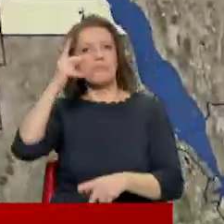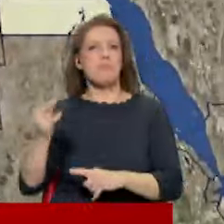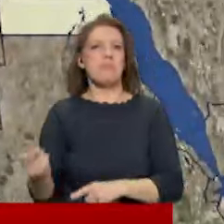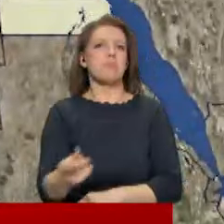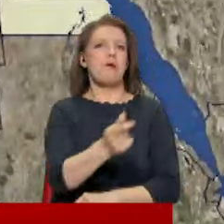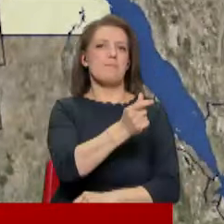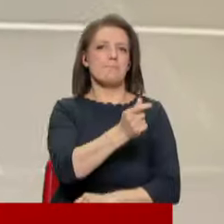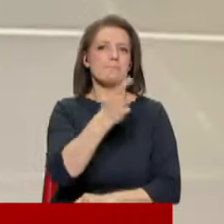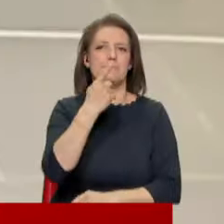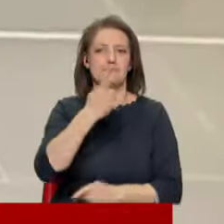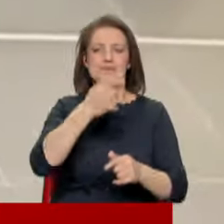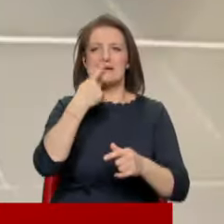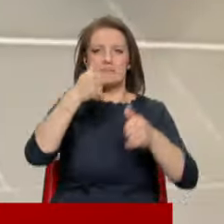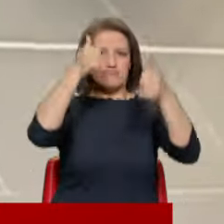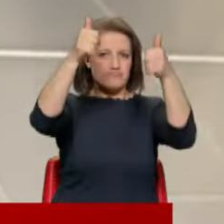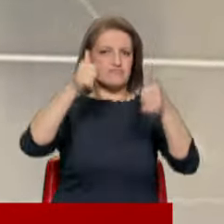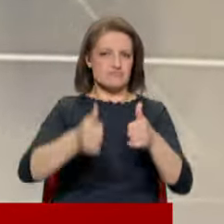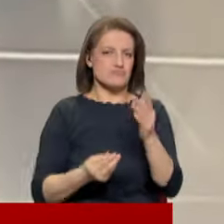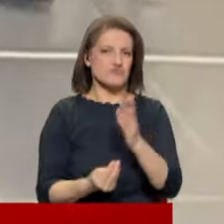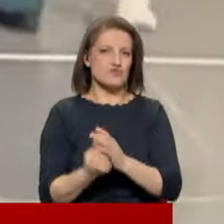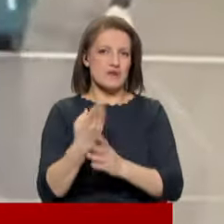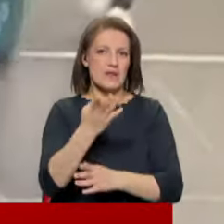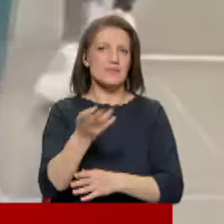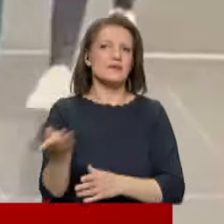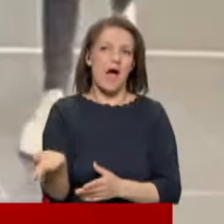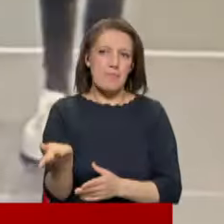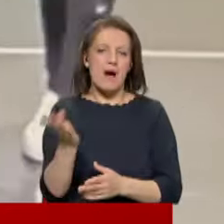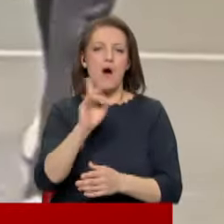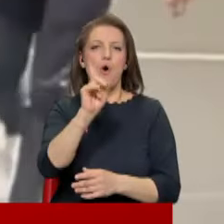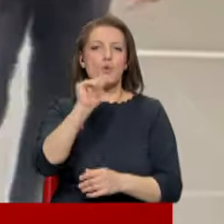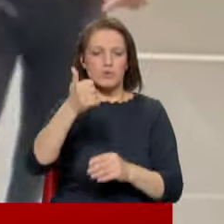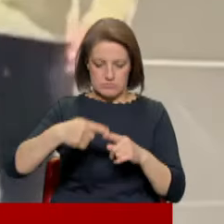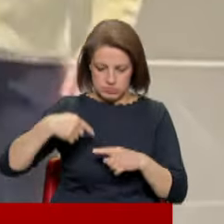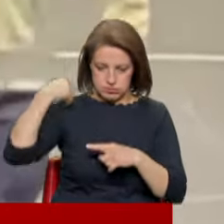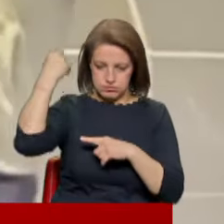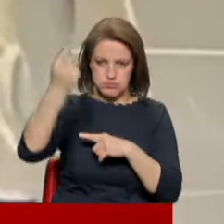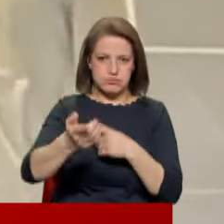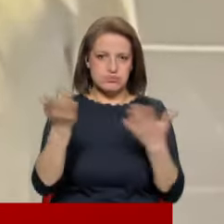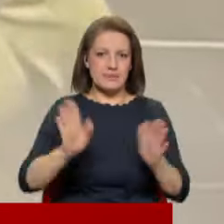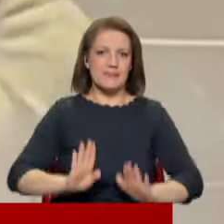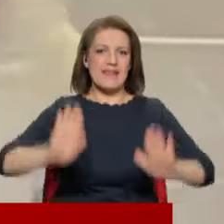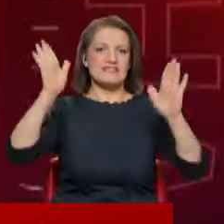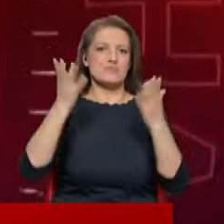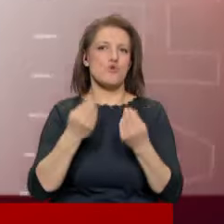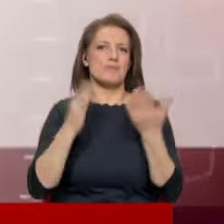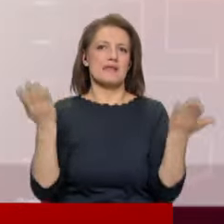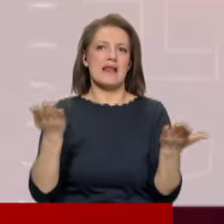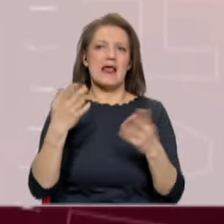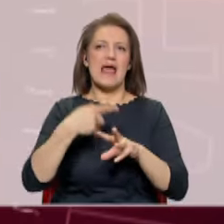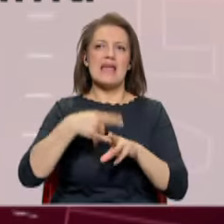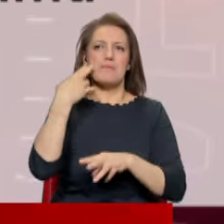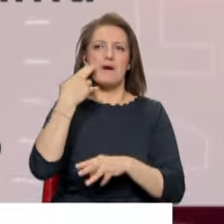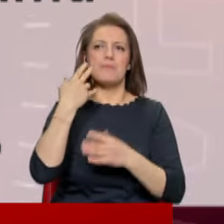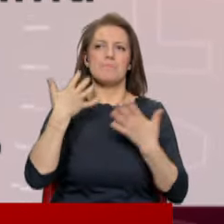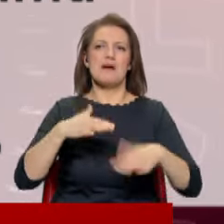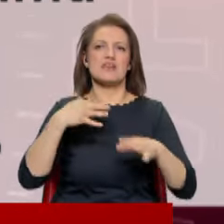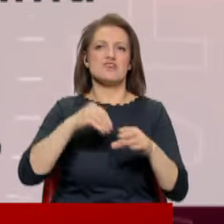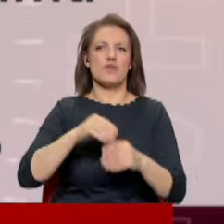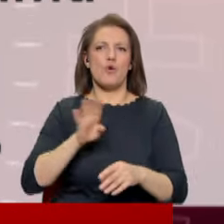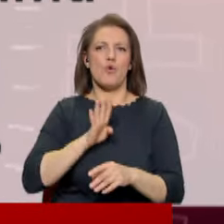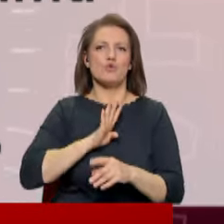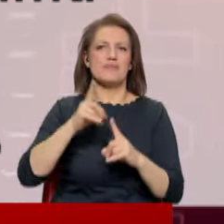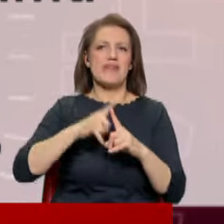kaçtı. Kırmızı bülten de çıkarıldı ama kazanın üstünden 10 gün geçmesine rağmen teslim olmadılar. Eylem Hanım panik içinde bana